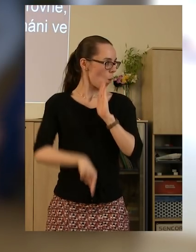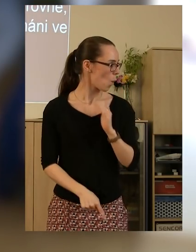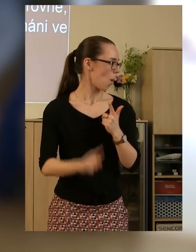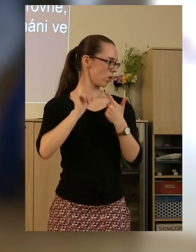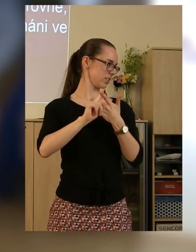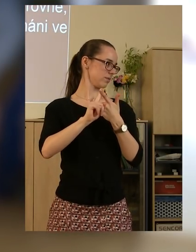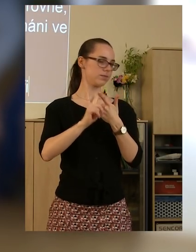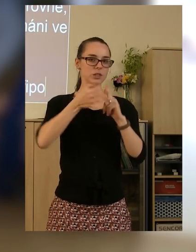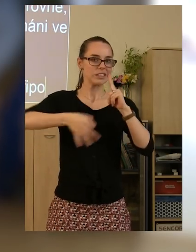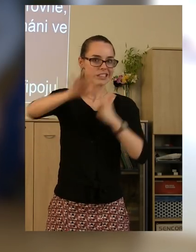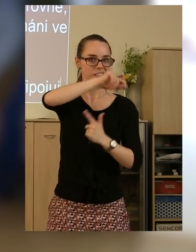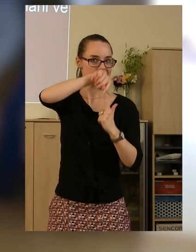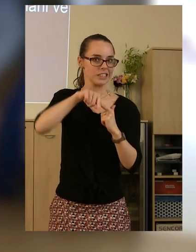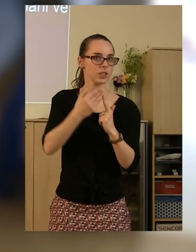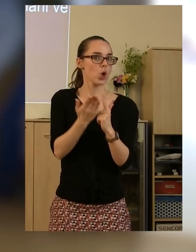významu.